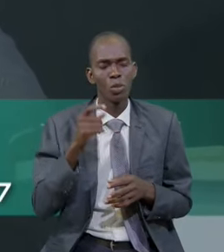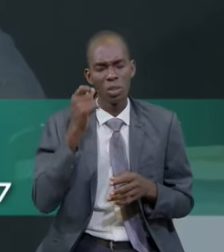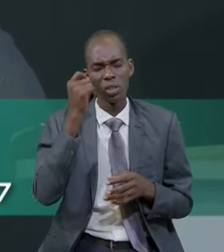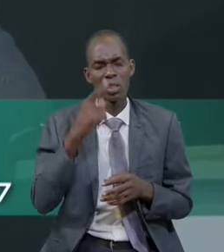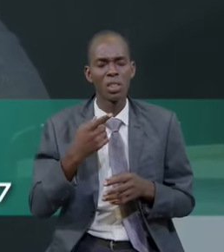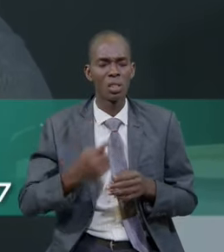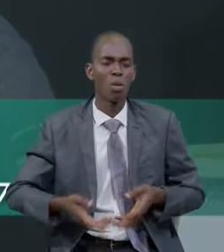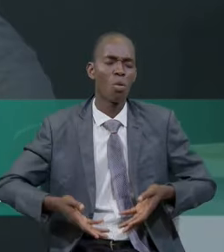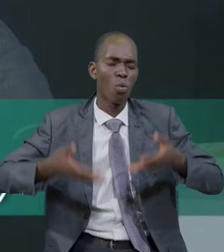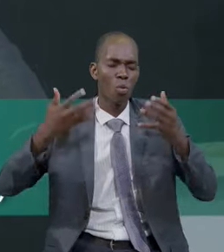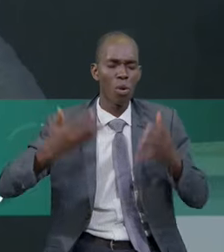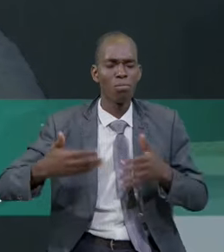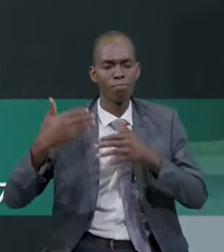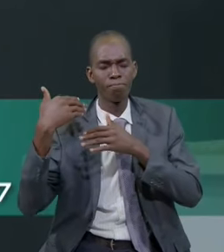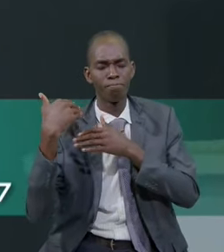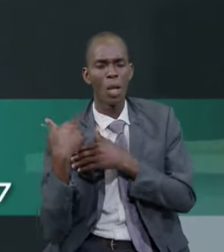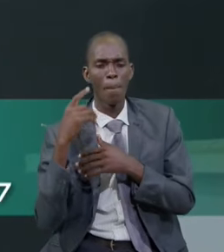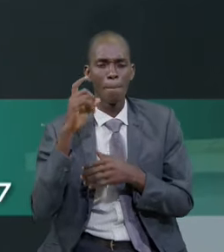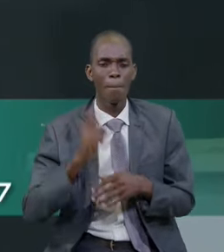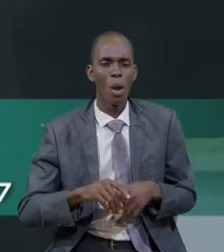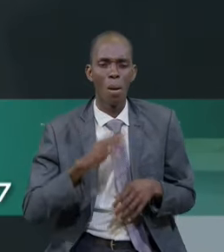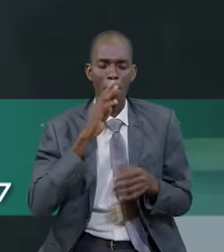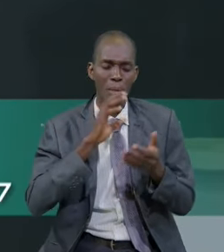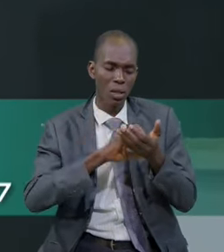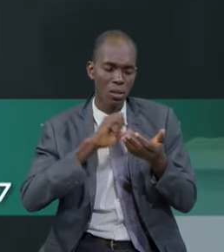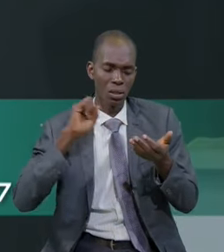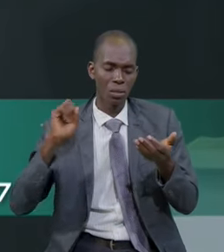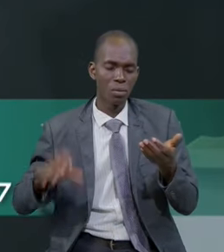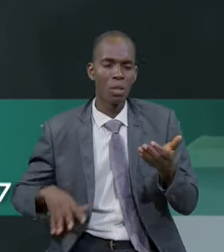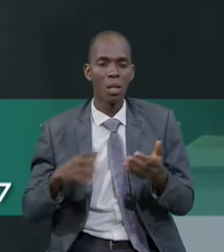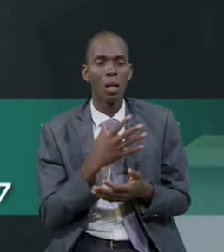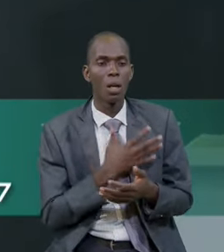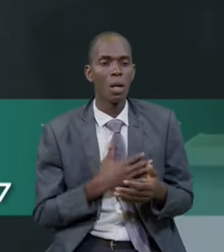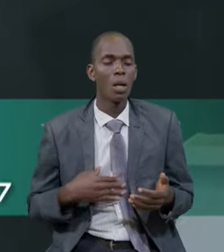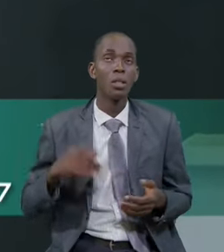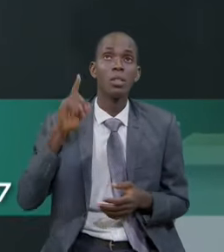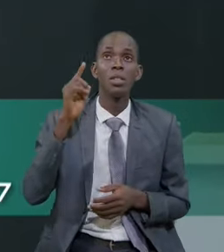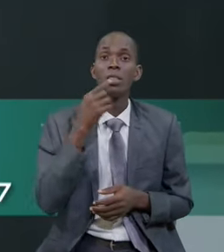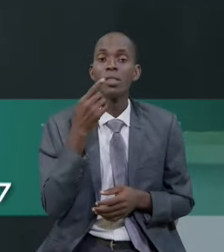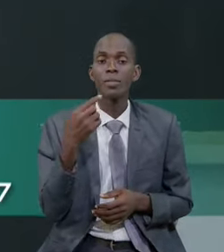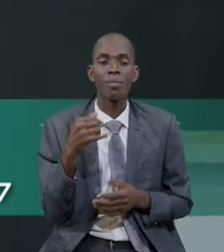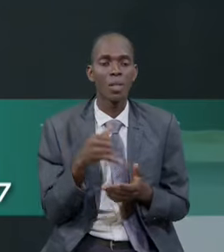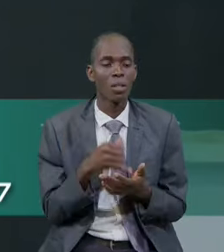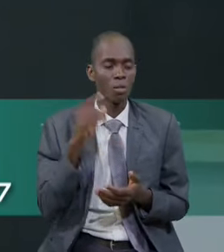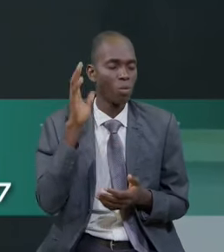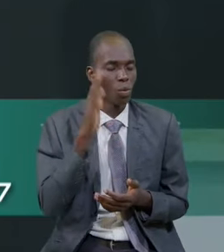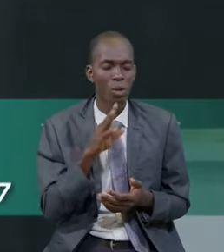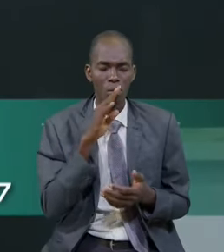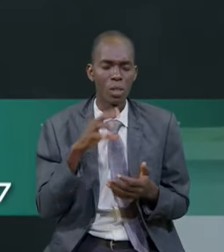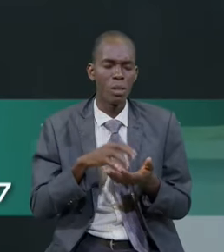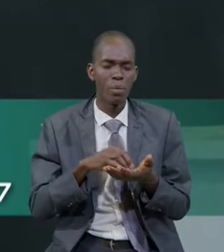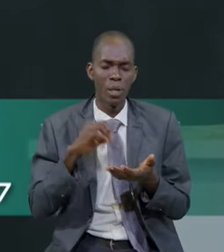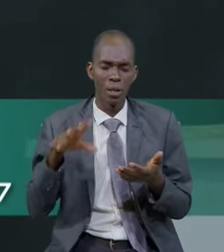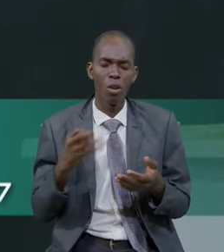le poids, doit être ôté de dessus ton épaule. Ce sera ôté de dessus ton épaule. Et